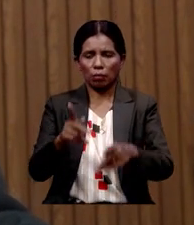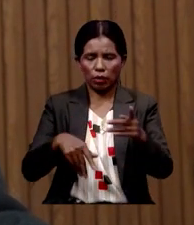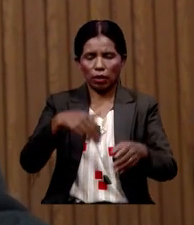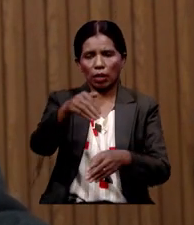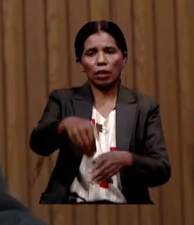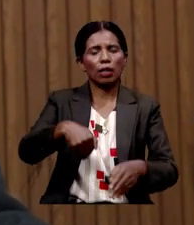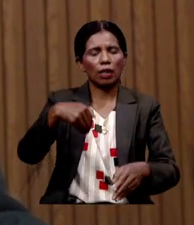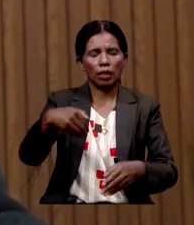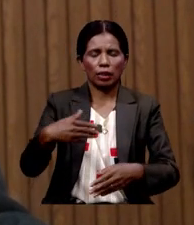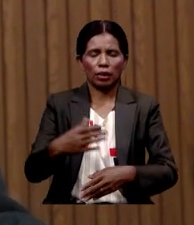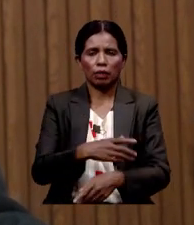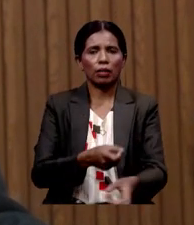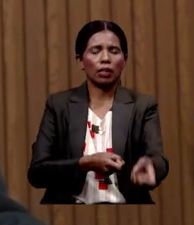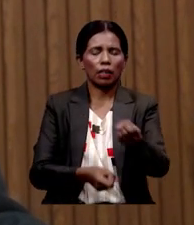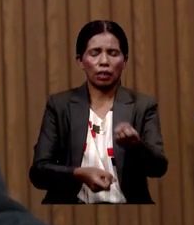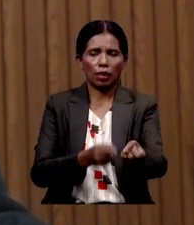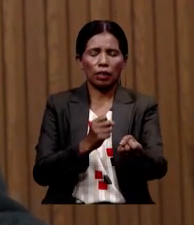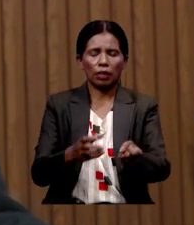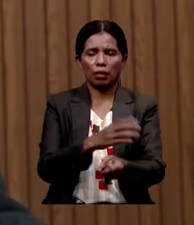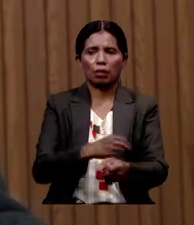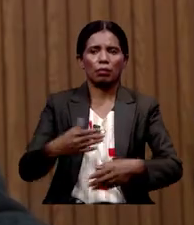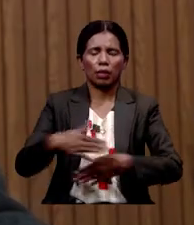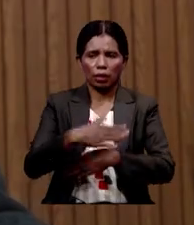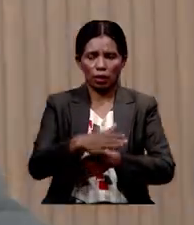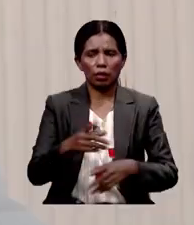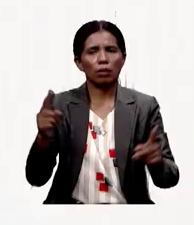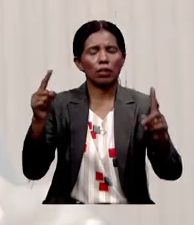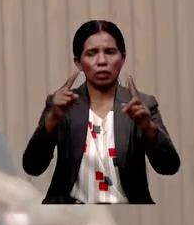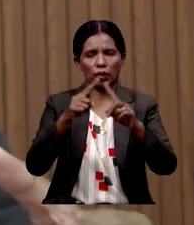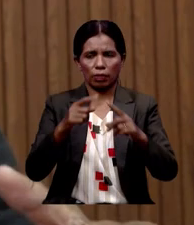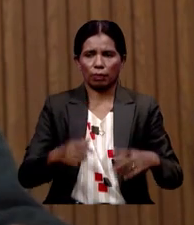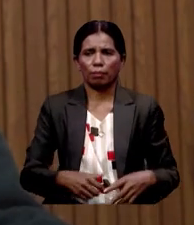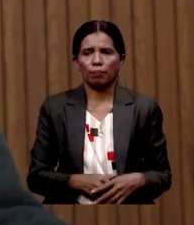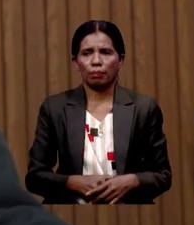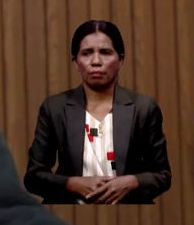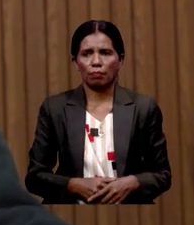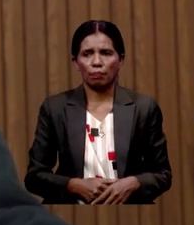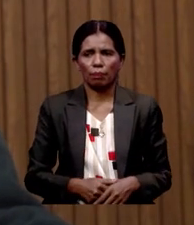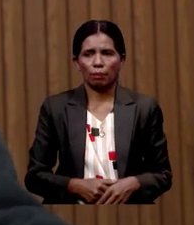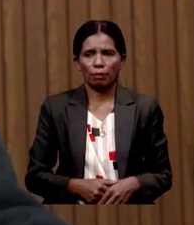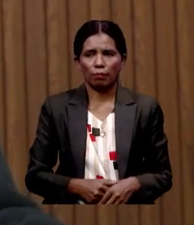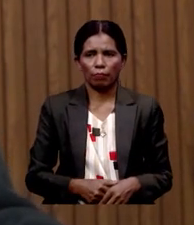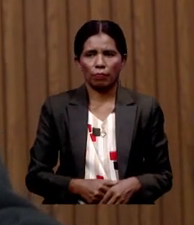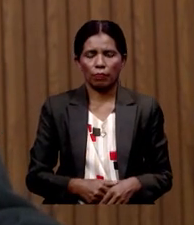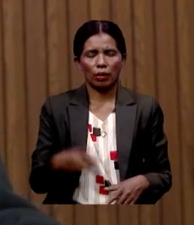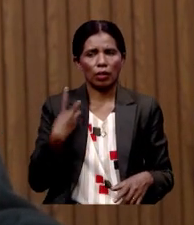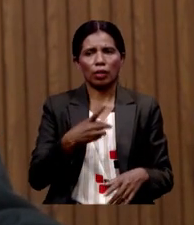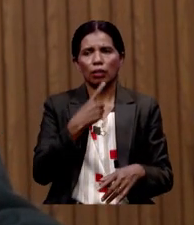mebe sedak suficiente hodi bele atinji meta nebe makiha. Pescador ne kase